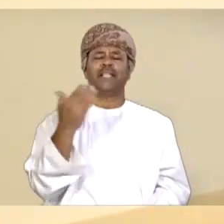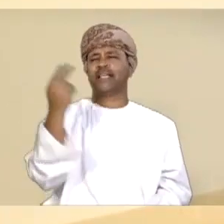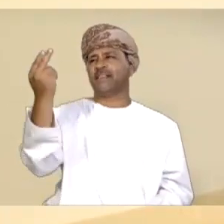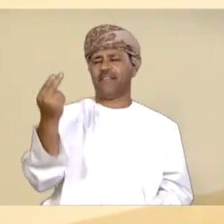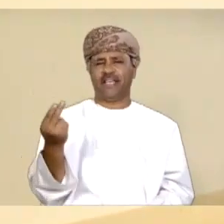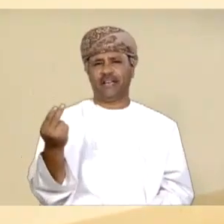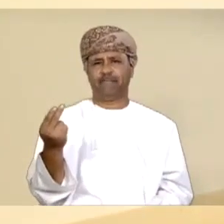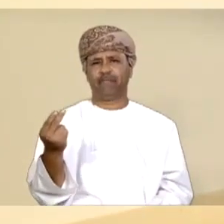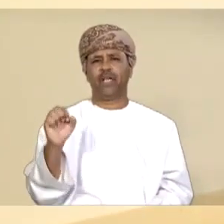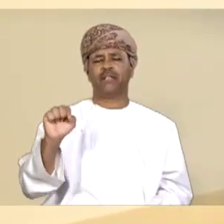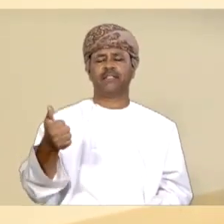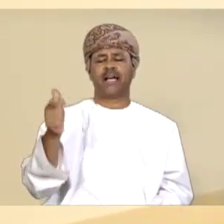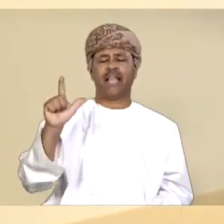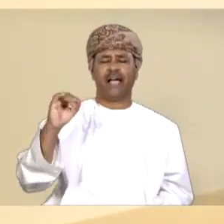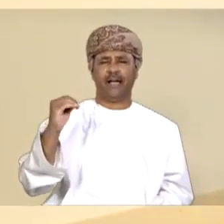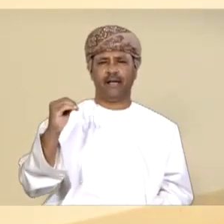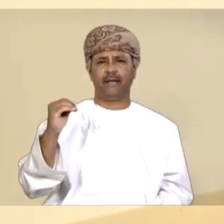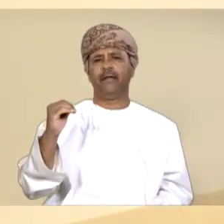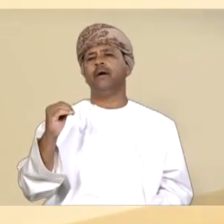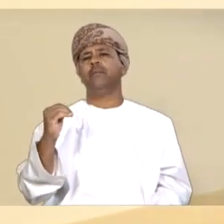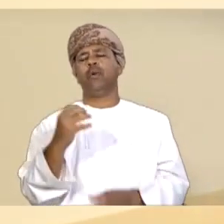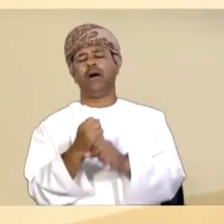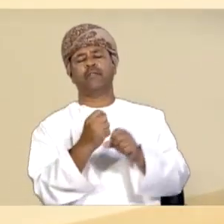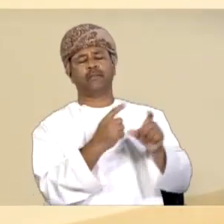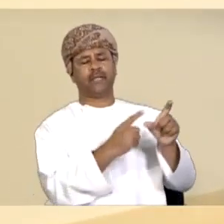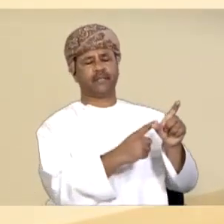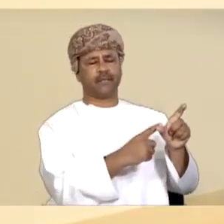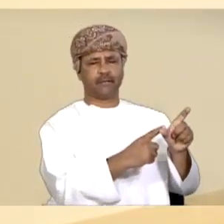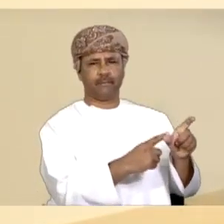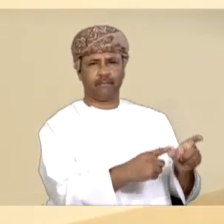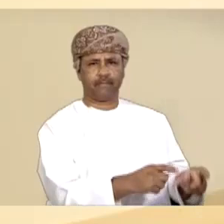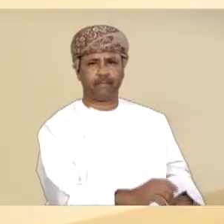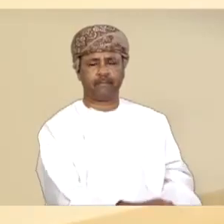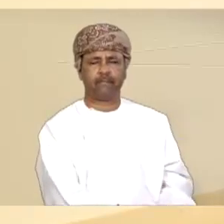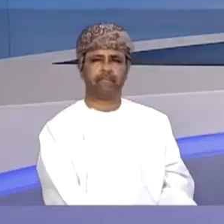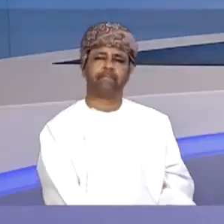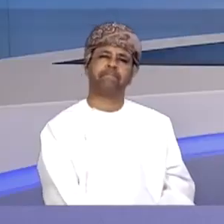الفنية. صالح بن حمد الحبسي، بيت الزبير، مسقط.